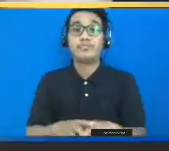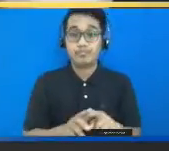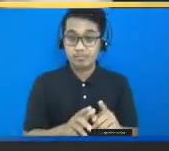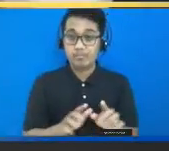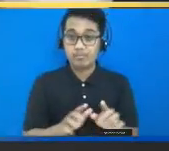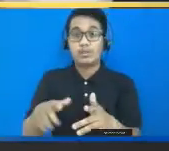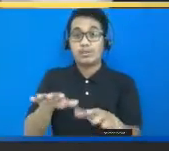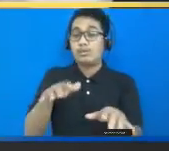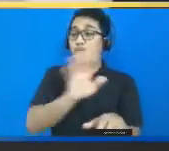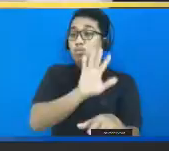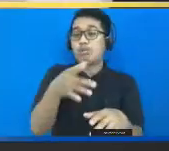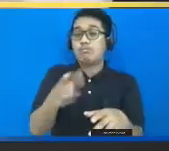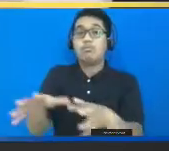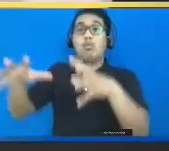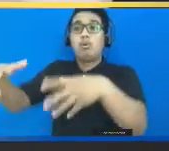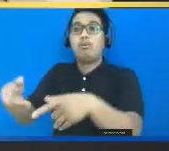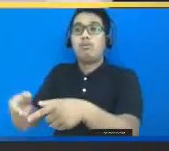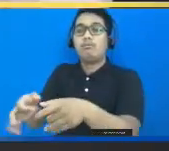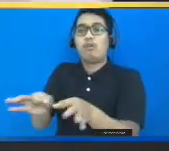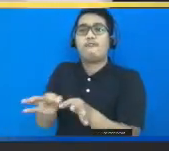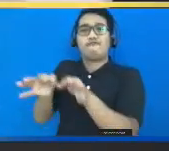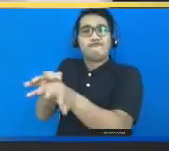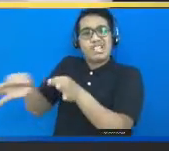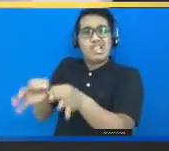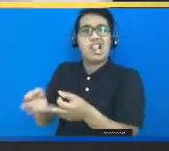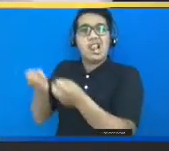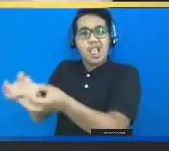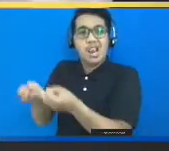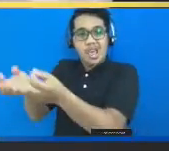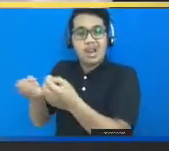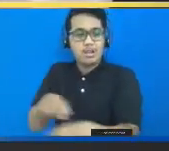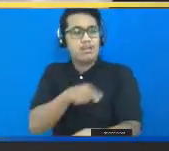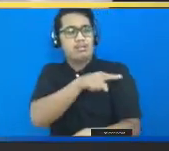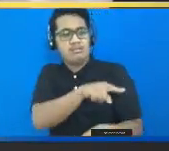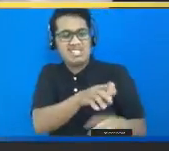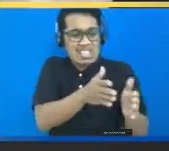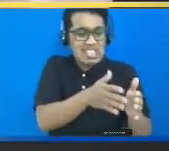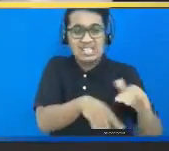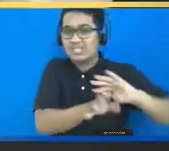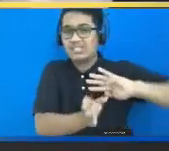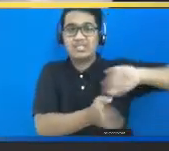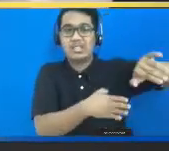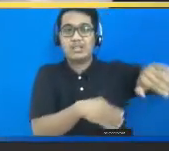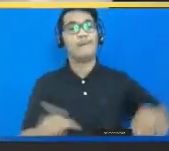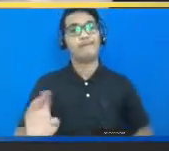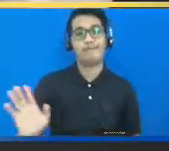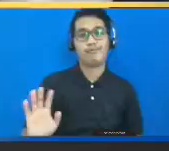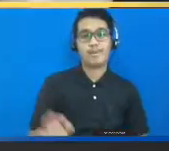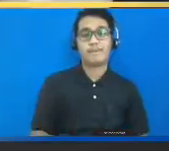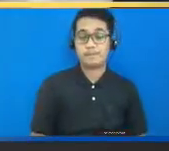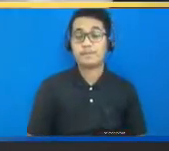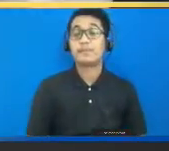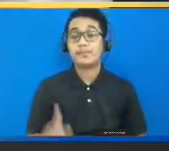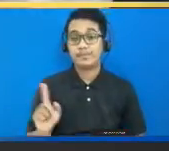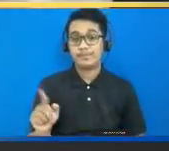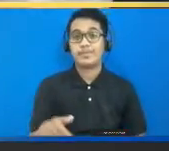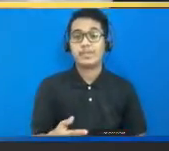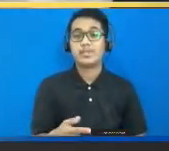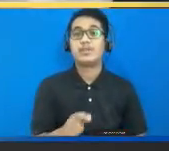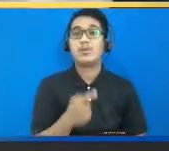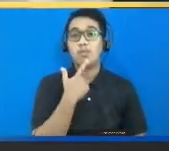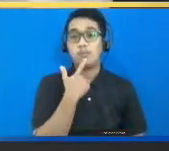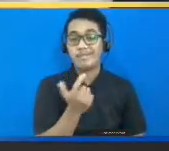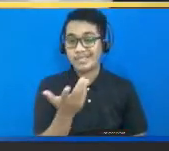yang besar-besar dikasih fasilitas Terus yang kecilnya cuman cacing kremi aja Hai jadi inilah mungkin